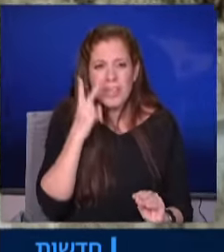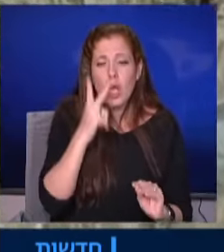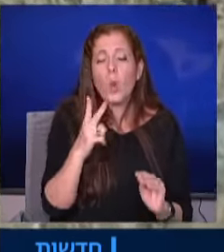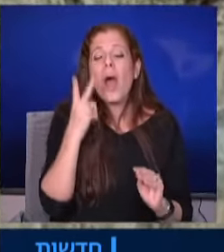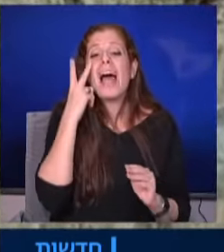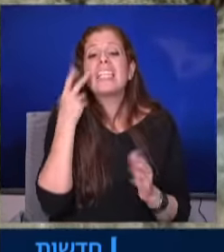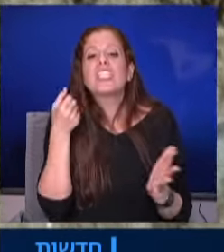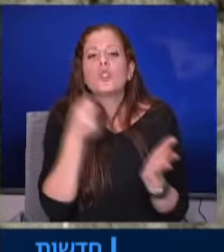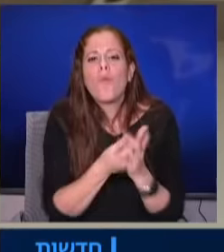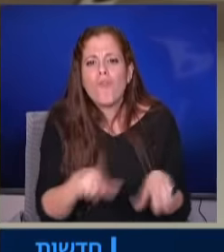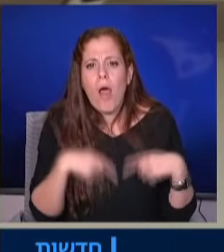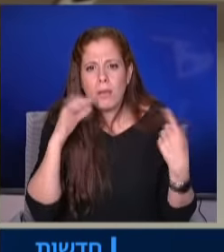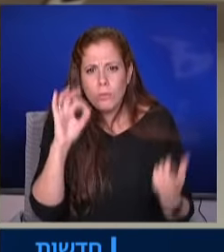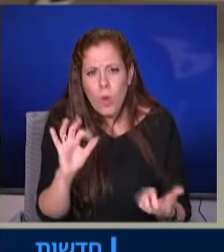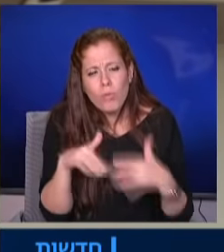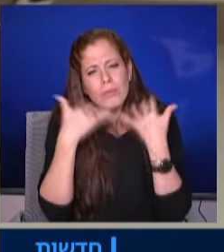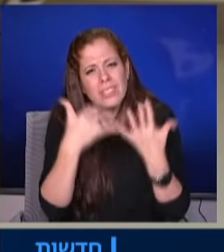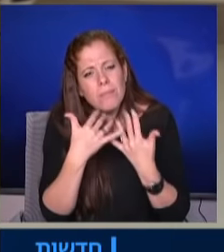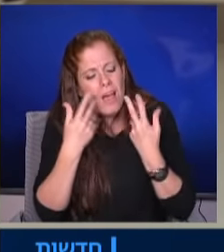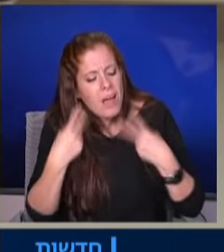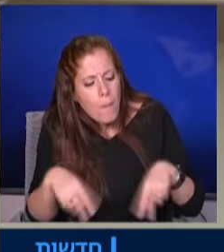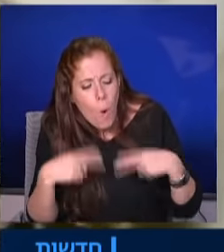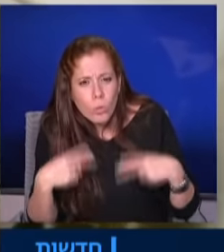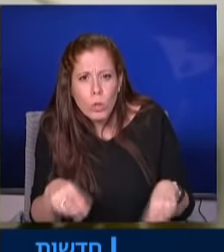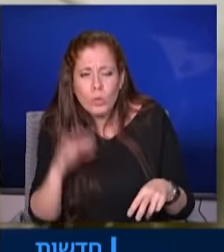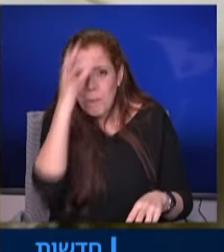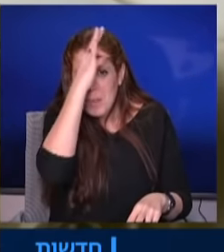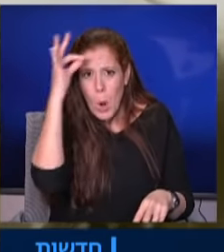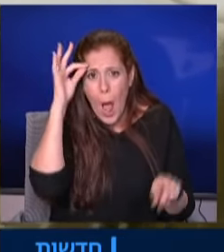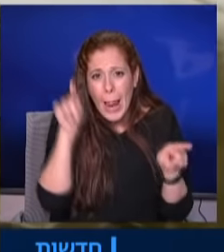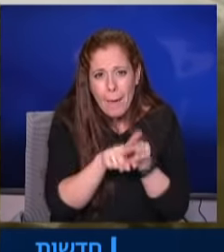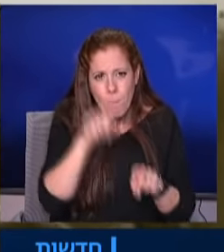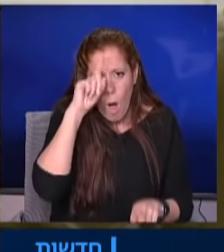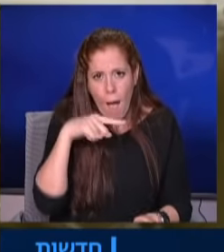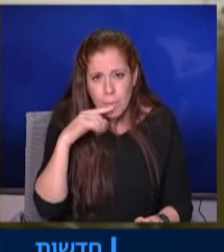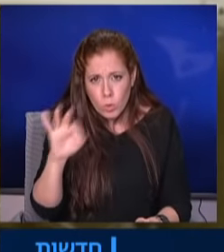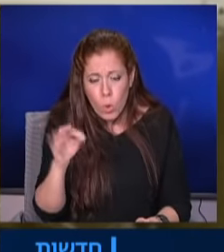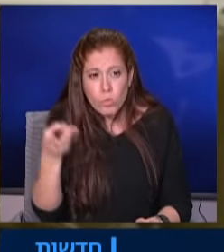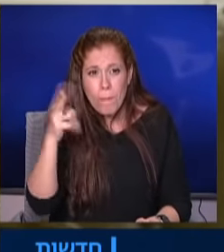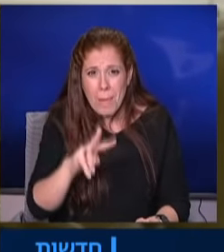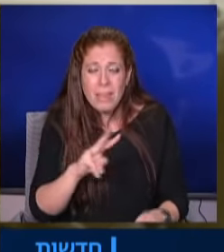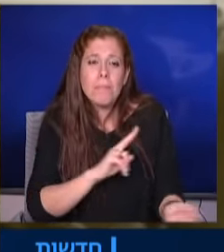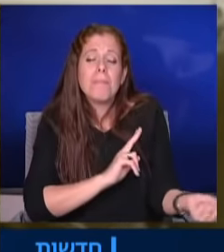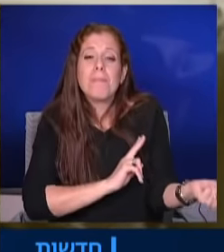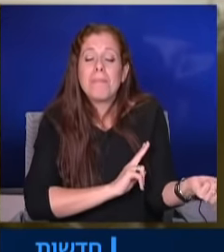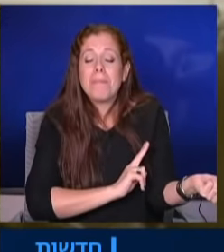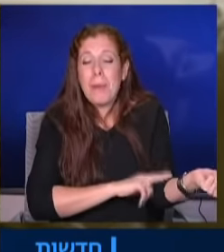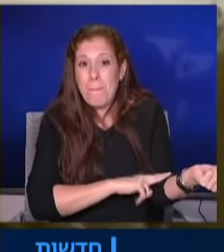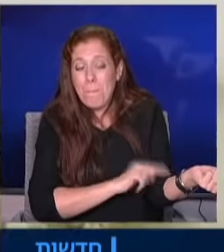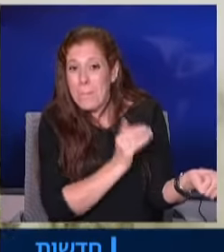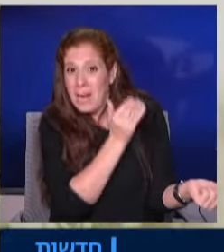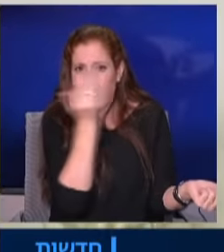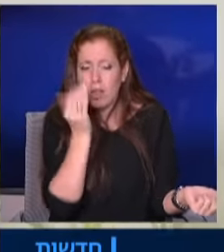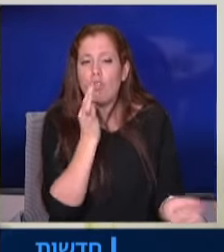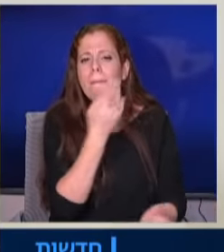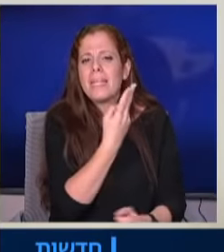קרב, הוא סיפר לה כמה הוא חושש מגורל דומה לזה של אביו, שמת ממנת יתר כשגיא היה בן 24. אני